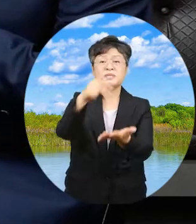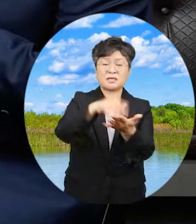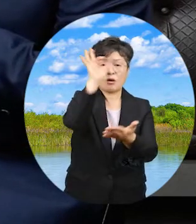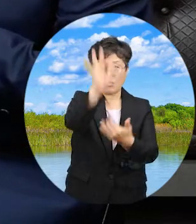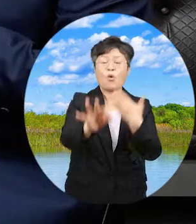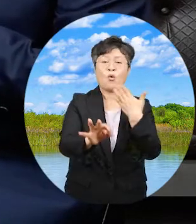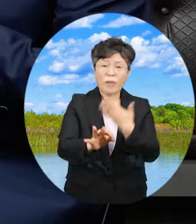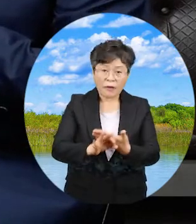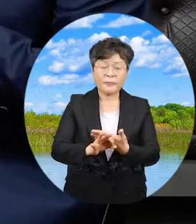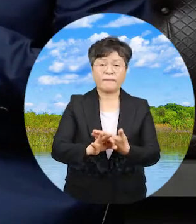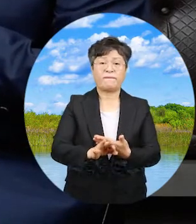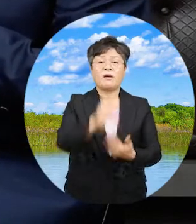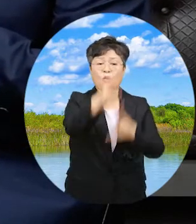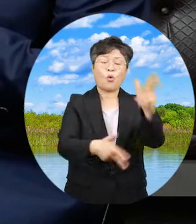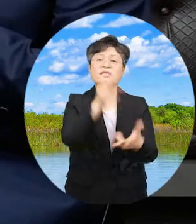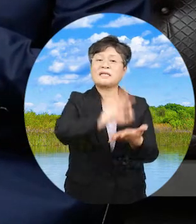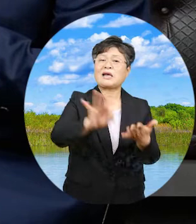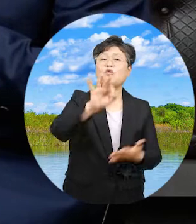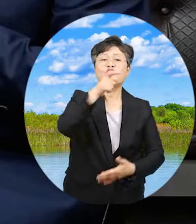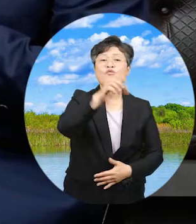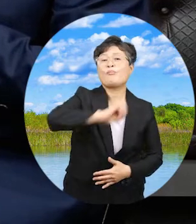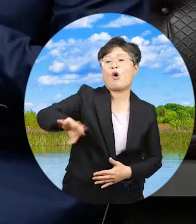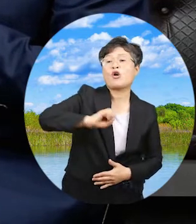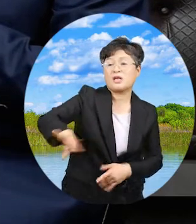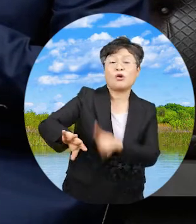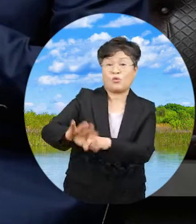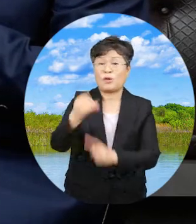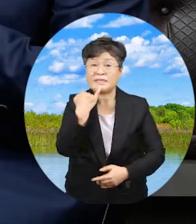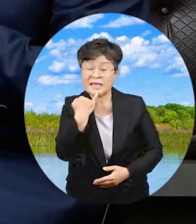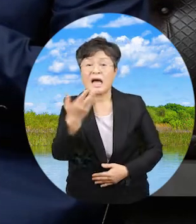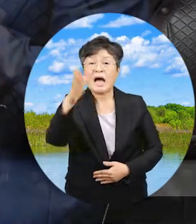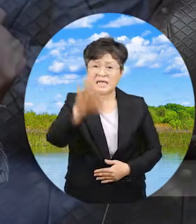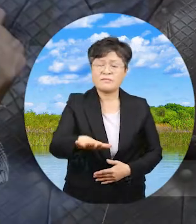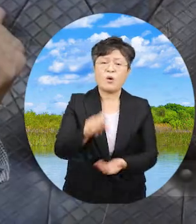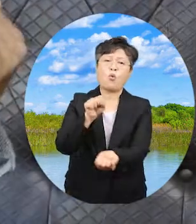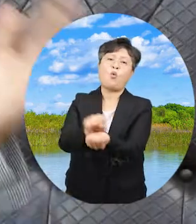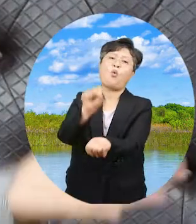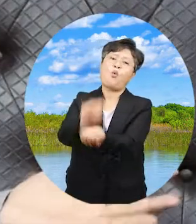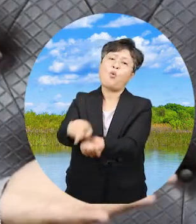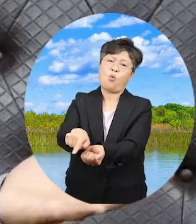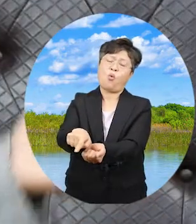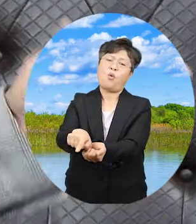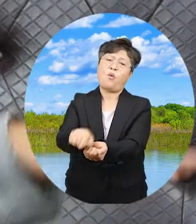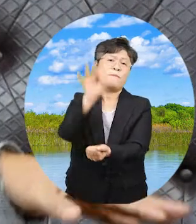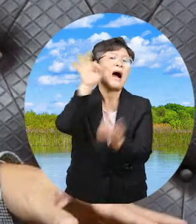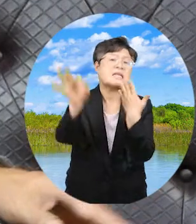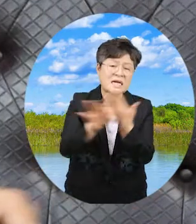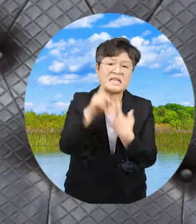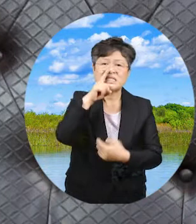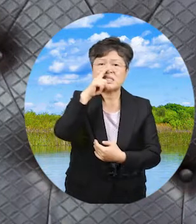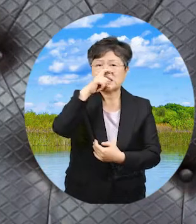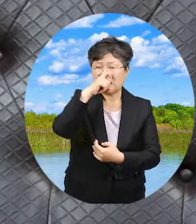그 신도시 지역을 해요. 보금자리 주택이라 그래가지고 네. 엄청나게 택지 개발이 이루어지고 있어서 네. 택지 개발이 이루어지면